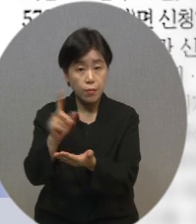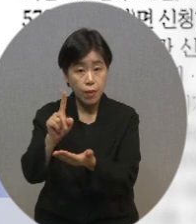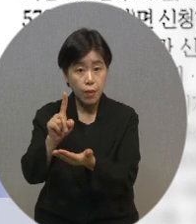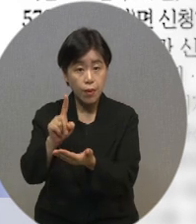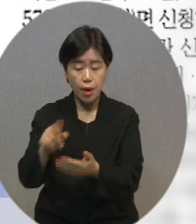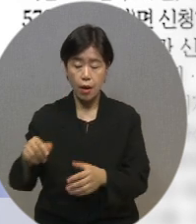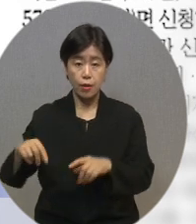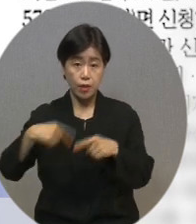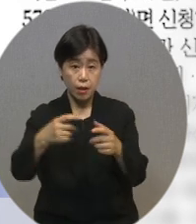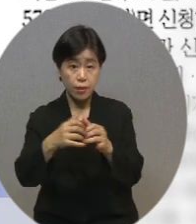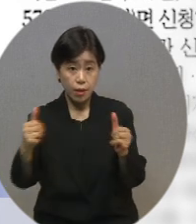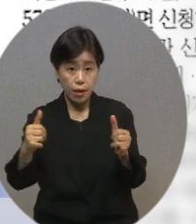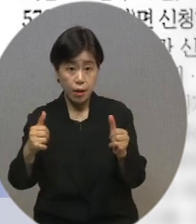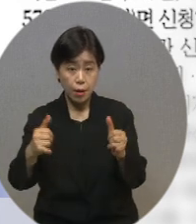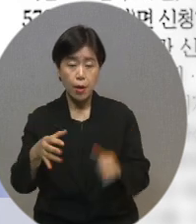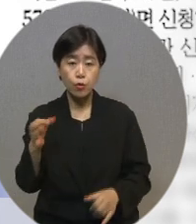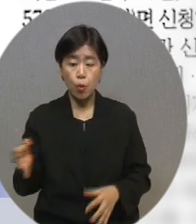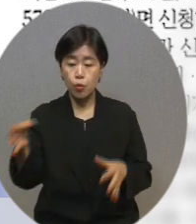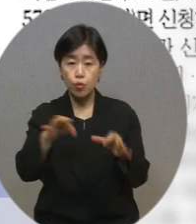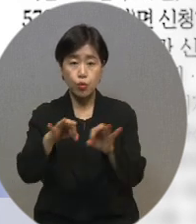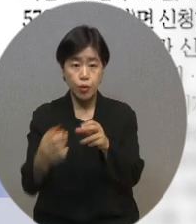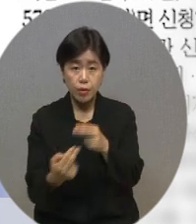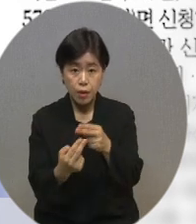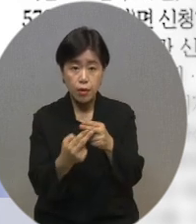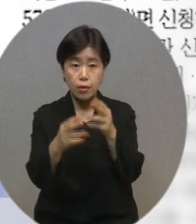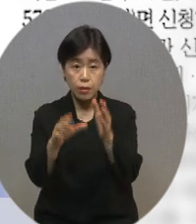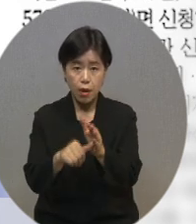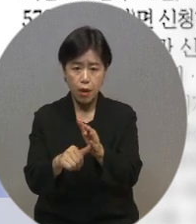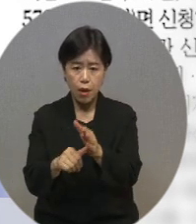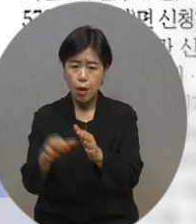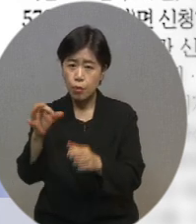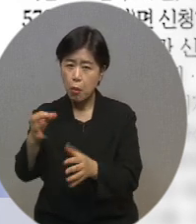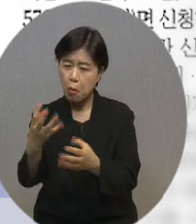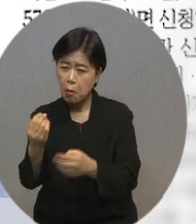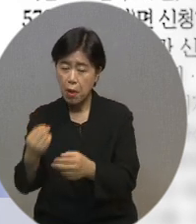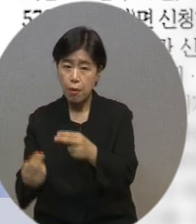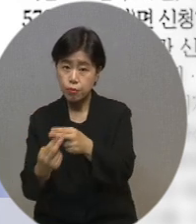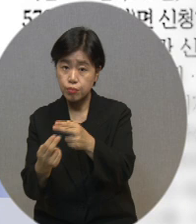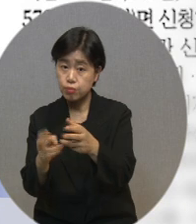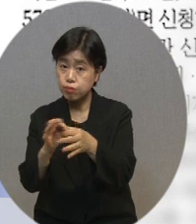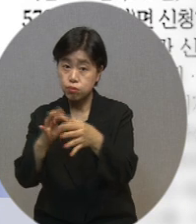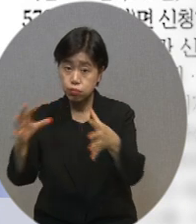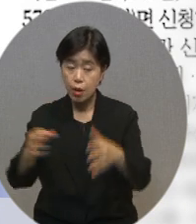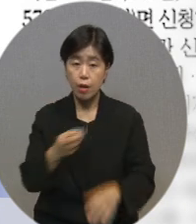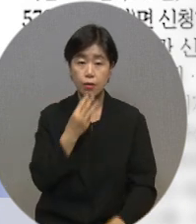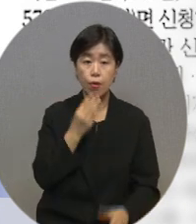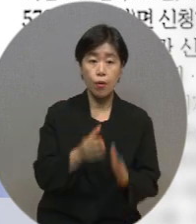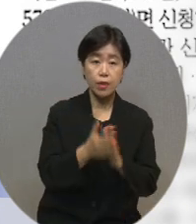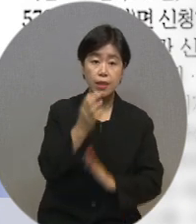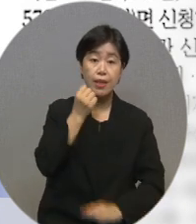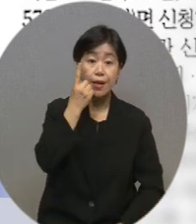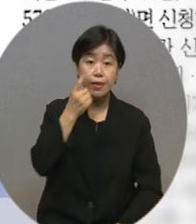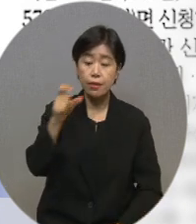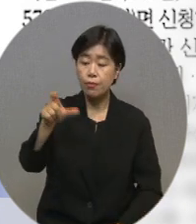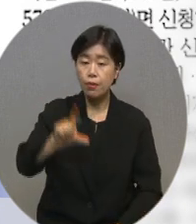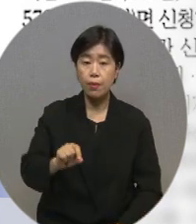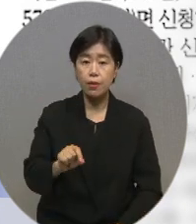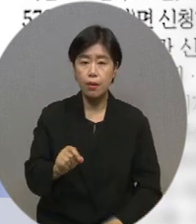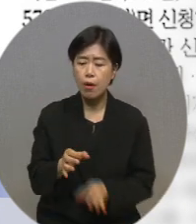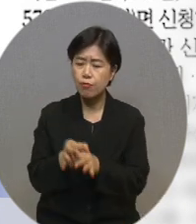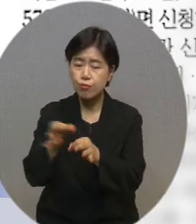선택해 저축하면 선택 금액과 상관이 서울시가 매달 월 15만 원을 추가로 정립해